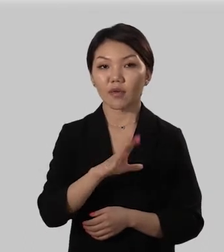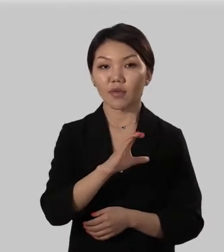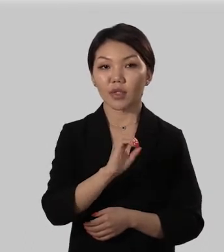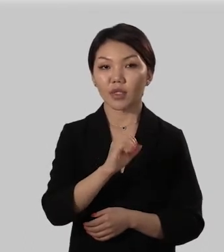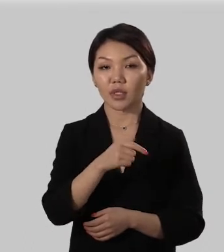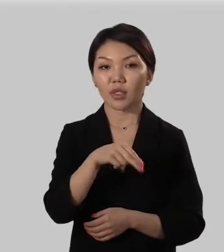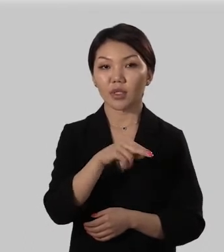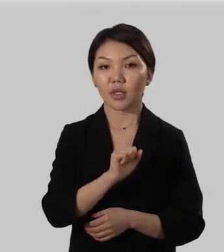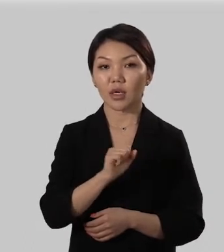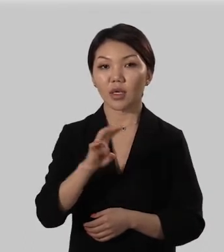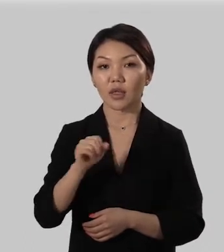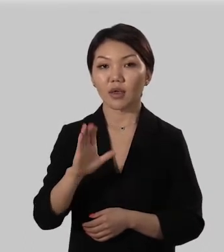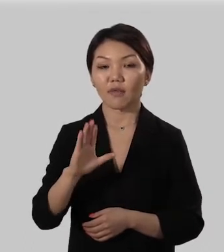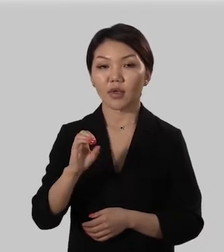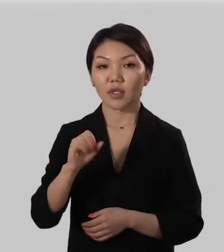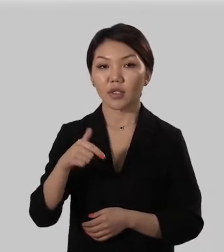завтра-послезавтра